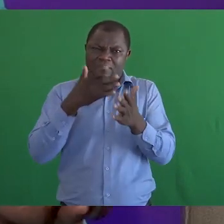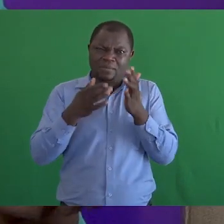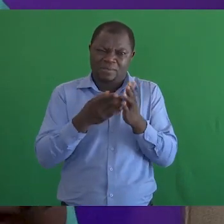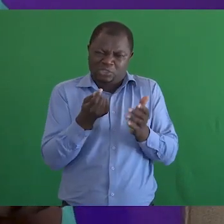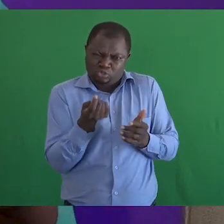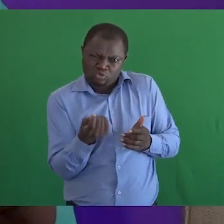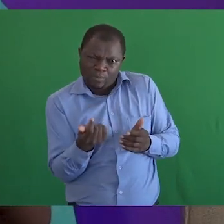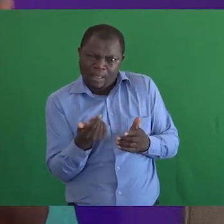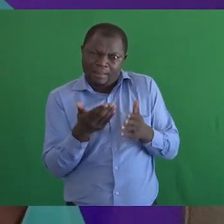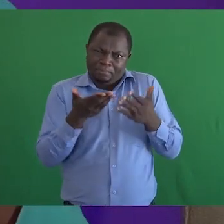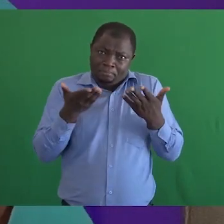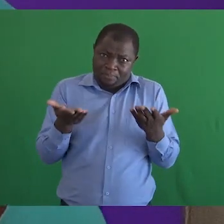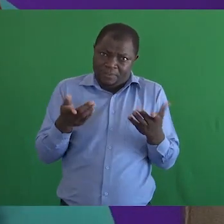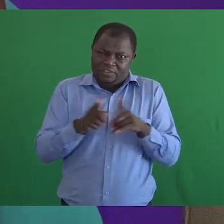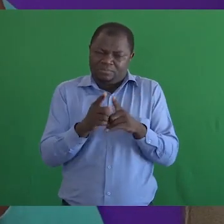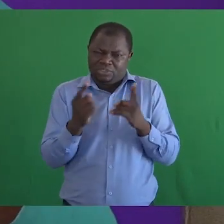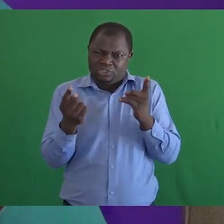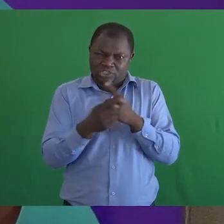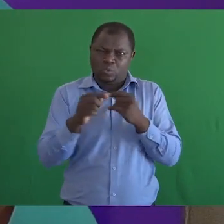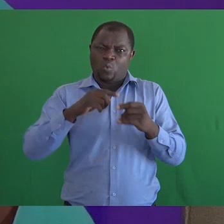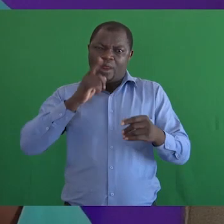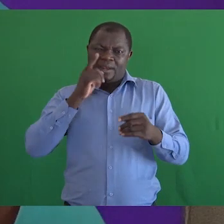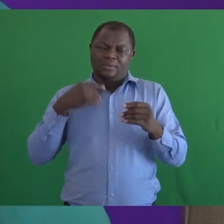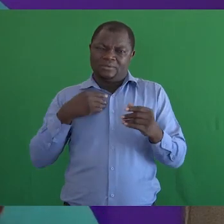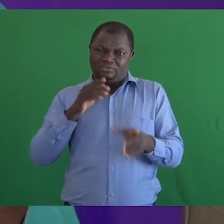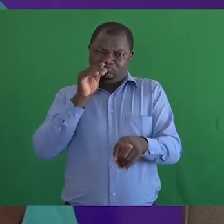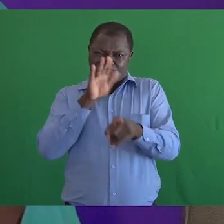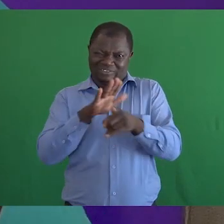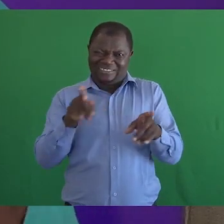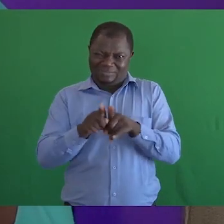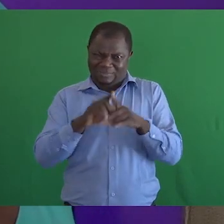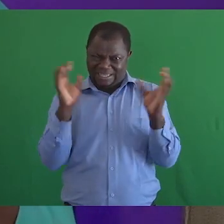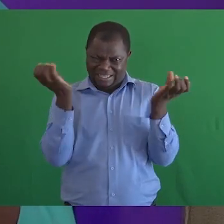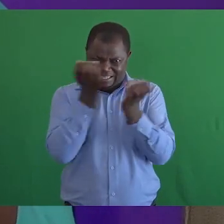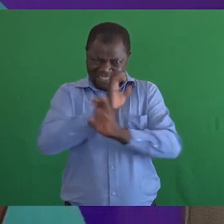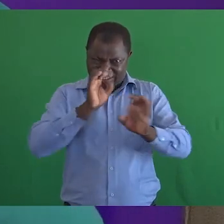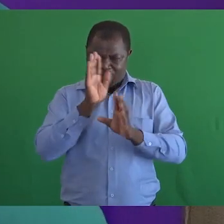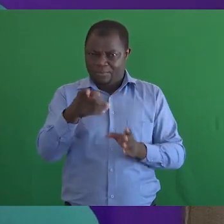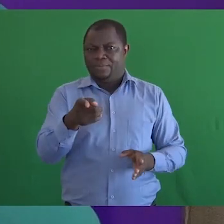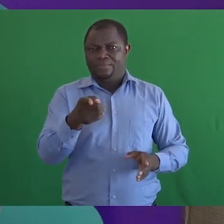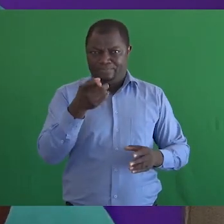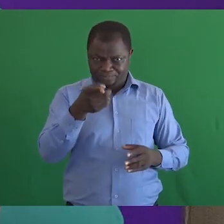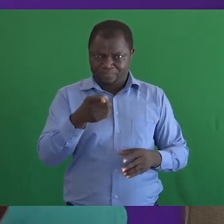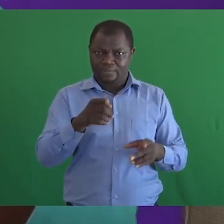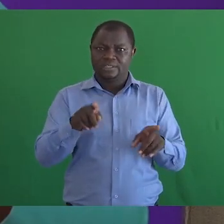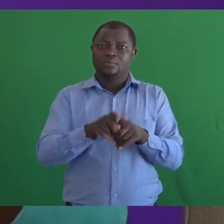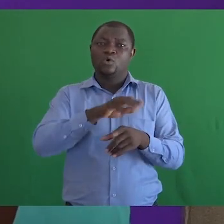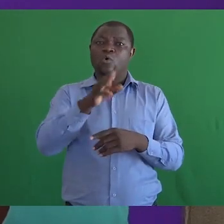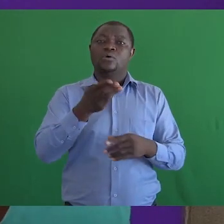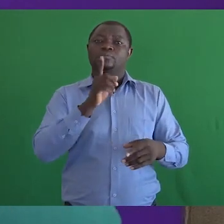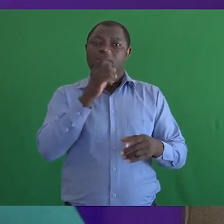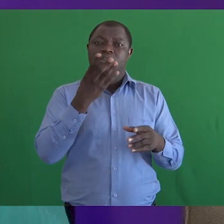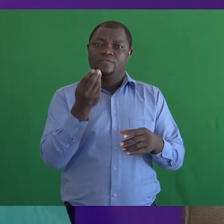rinogona kuita shoma zvozoti tasvika manje panguva yekuti kuguma kwacho nakwasvika vanoti on